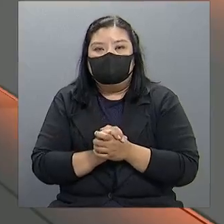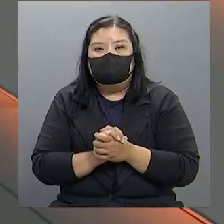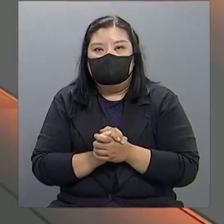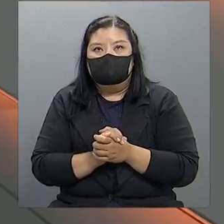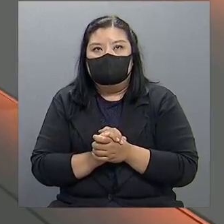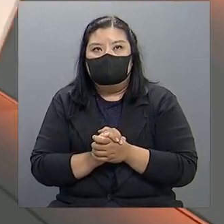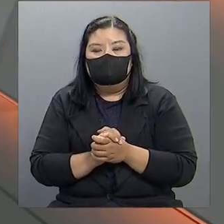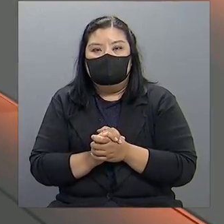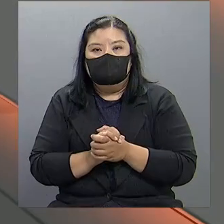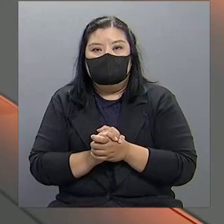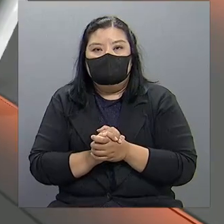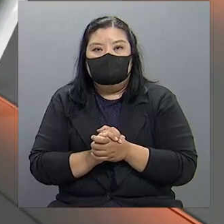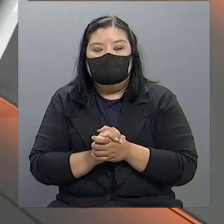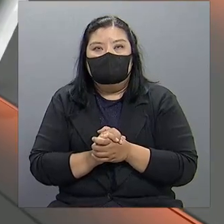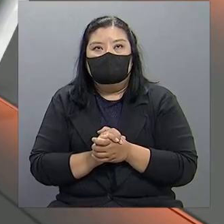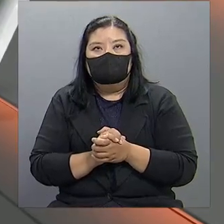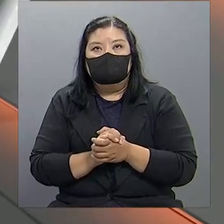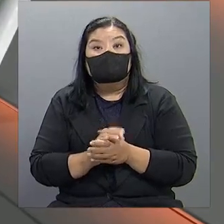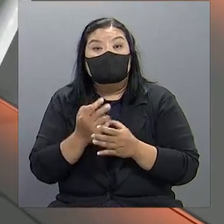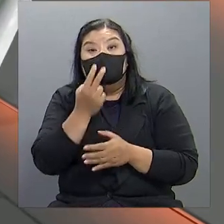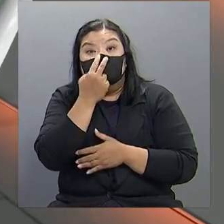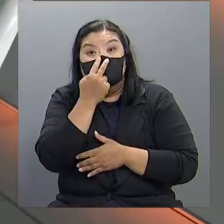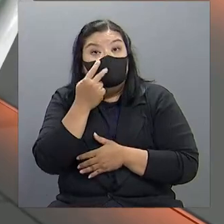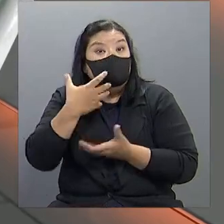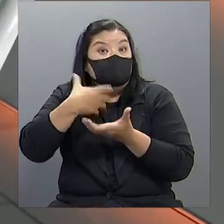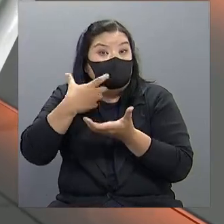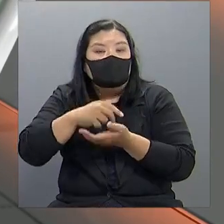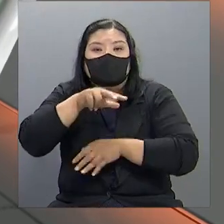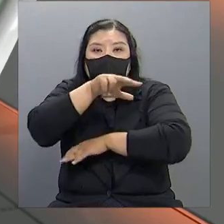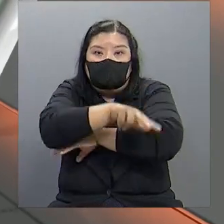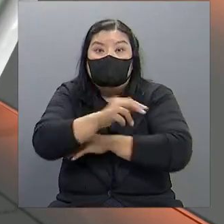สำหรับประเด็นนี้นะครับก็ติดตามต่อได้ในรายการสถานีประชาชนนะครับ14นาฬิกา